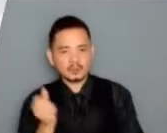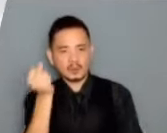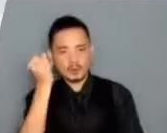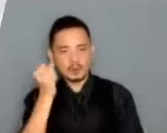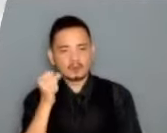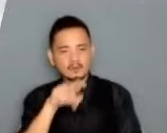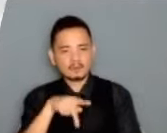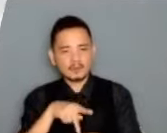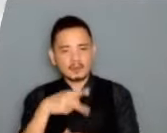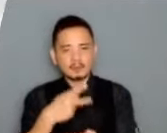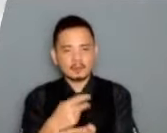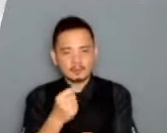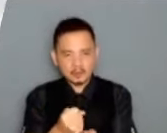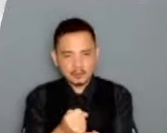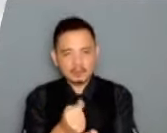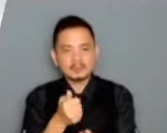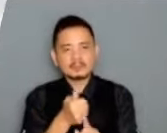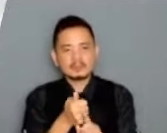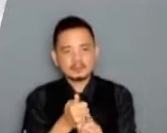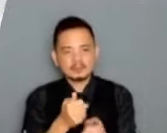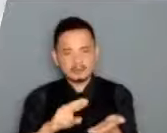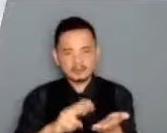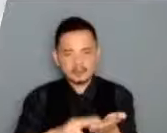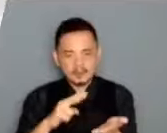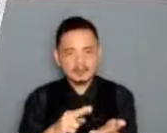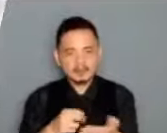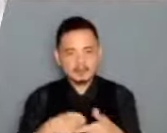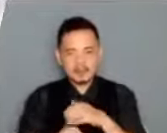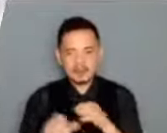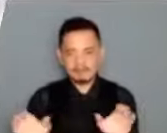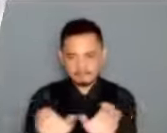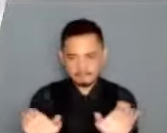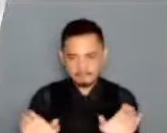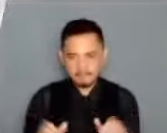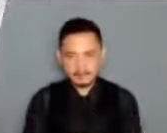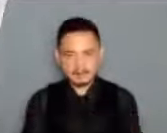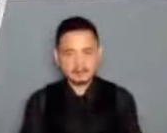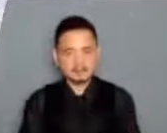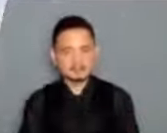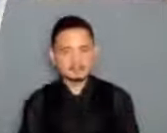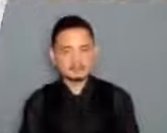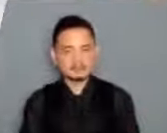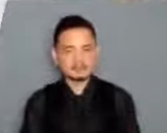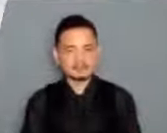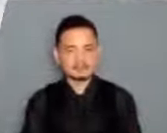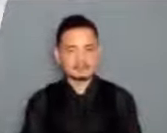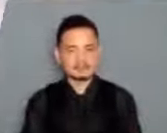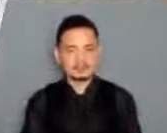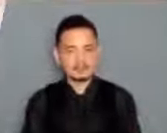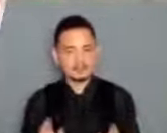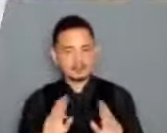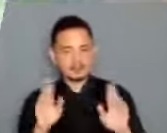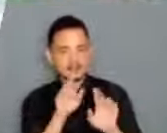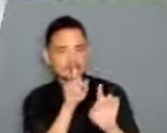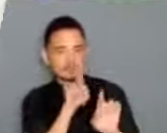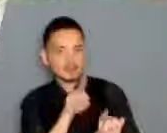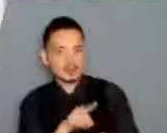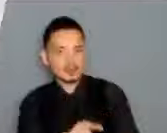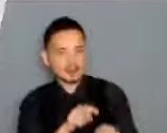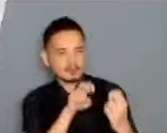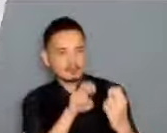a registrant of with a cic andaw silang sumagot sa mga akusasyon sa mayora pati sa reklamong